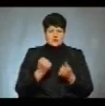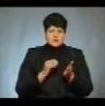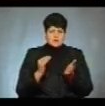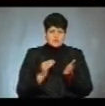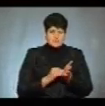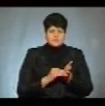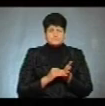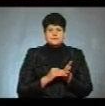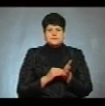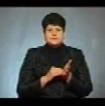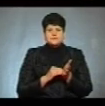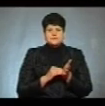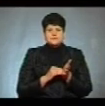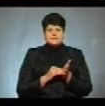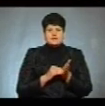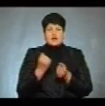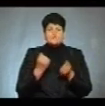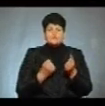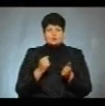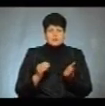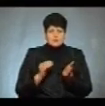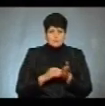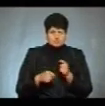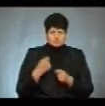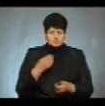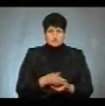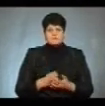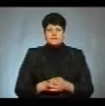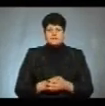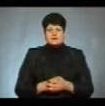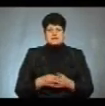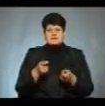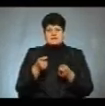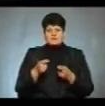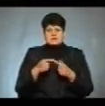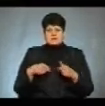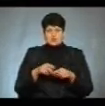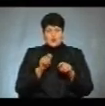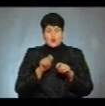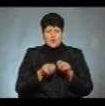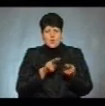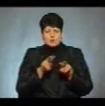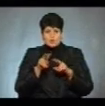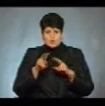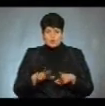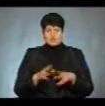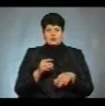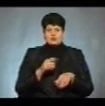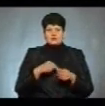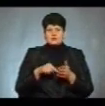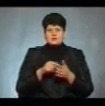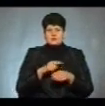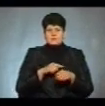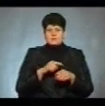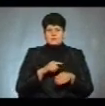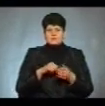вказуємо автомобіль правопорушника. Завідувач сектору з контролю за паркуванням автотранспорту Тернопільської міської ради